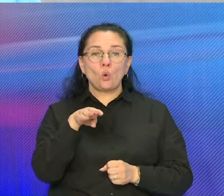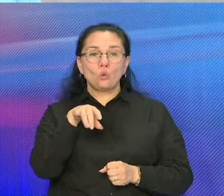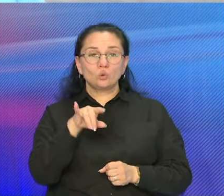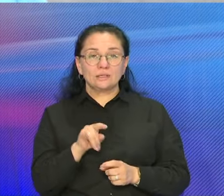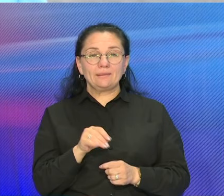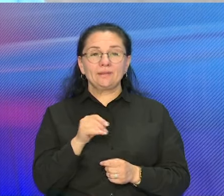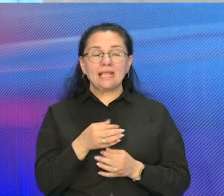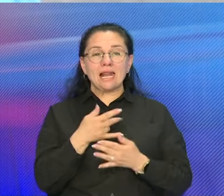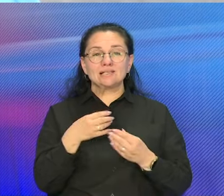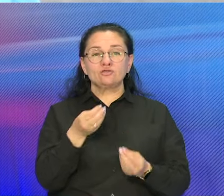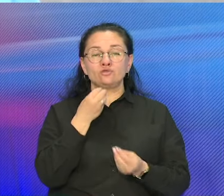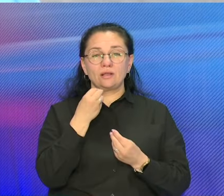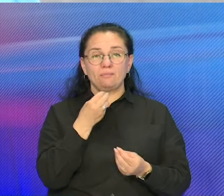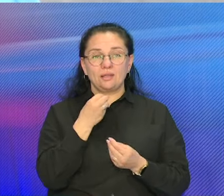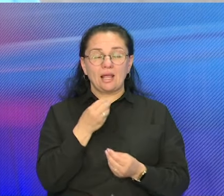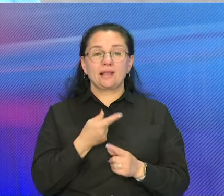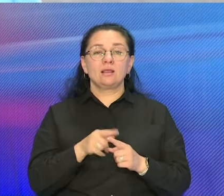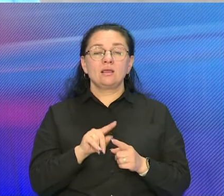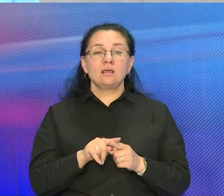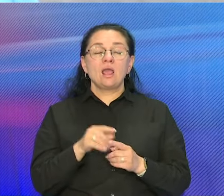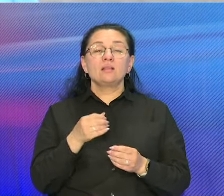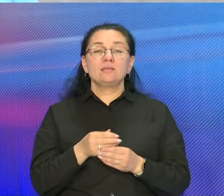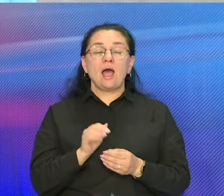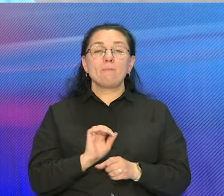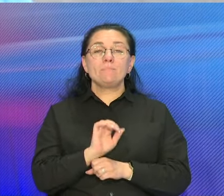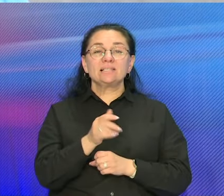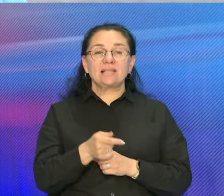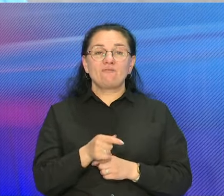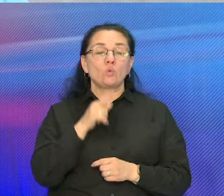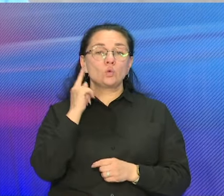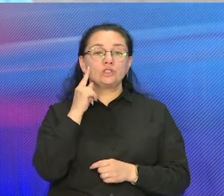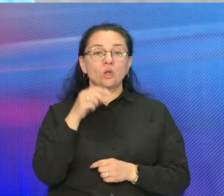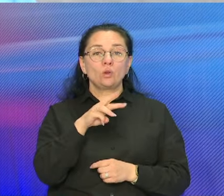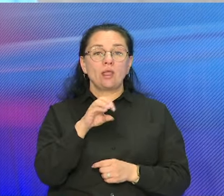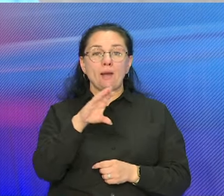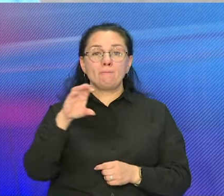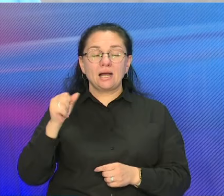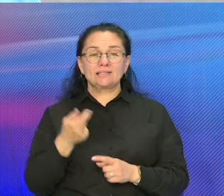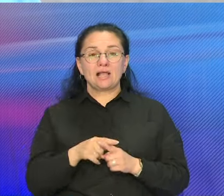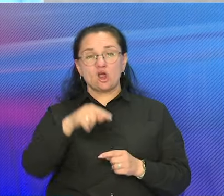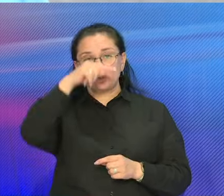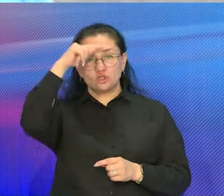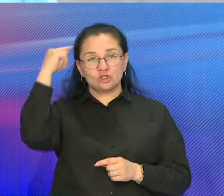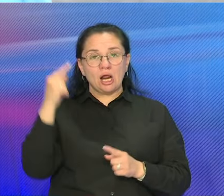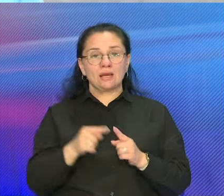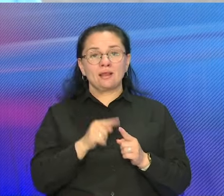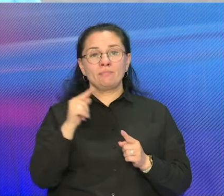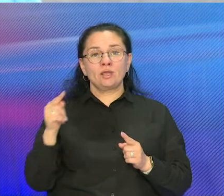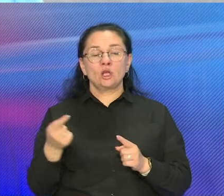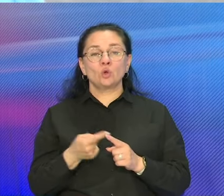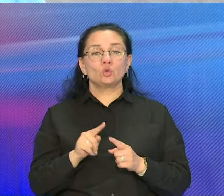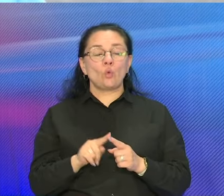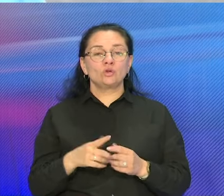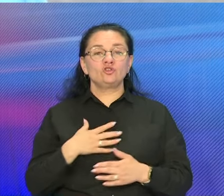зарані заключаюцца договора ў с хозяцем на поставку зелёной масы Патаму што для копытных жывотных в жаркий період очінь